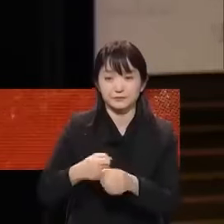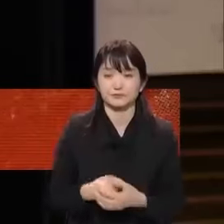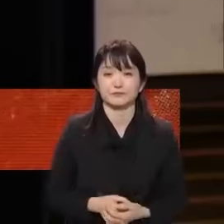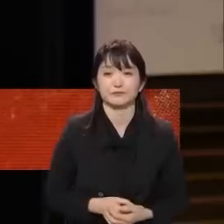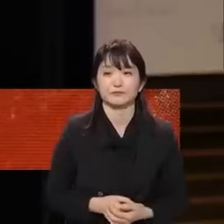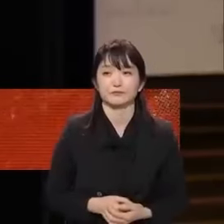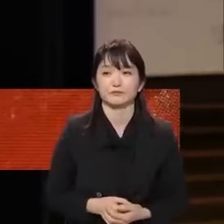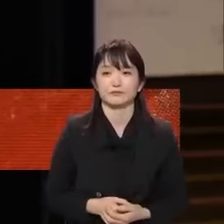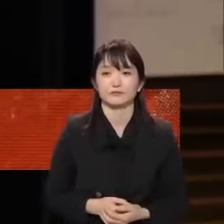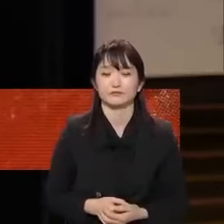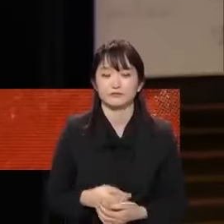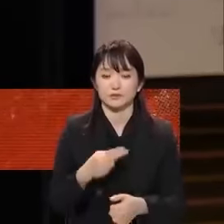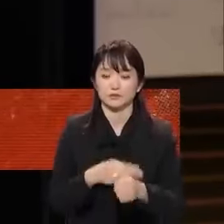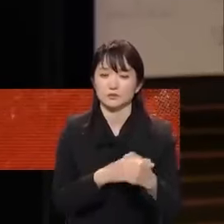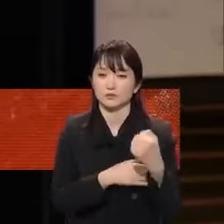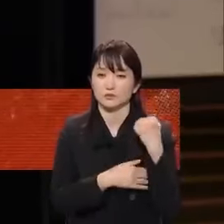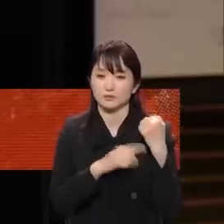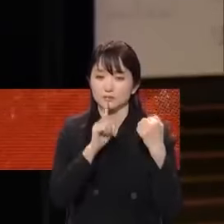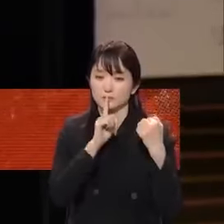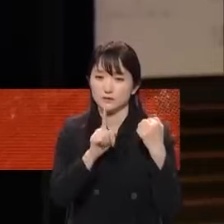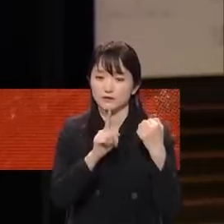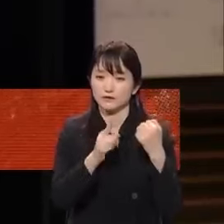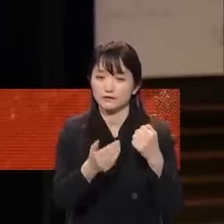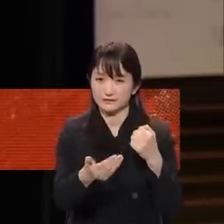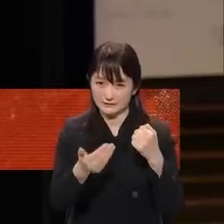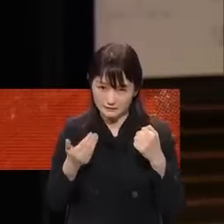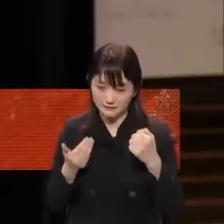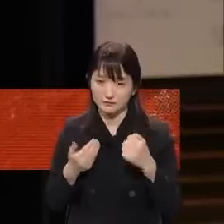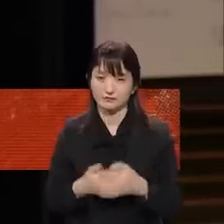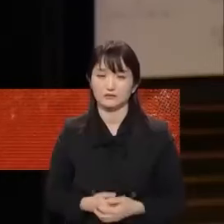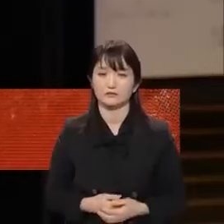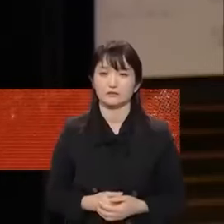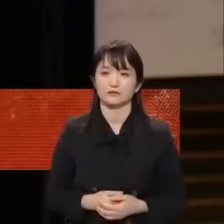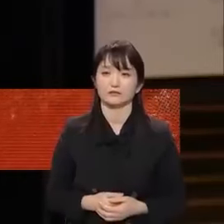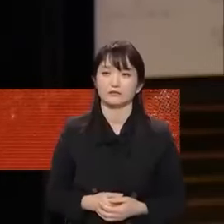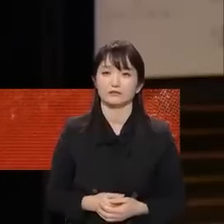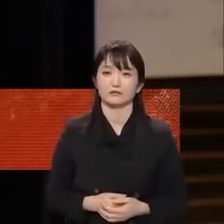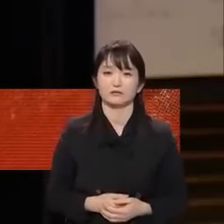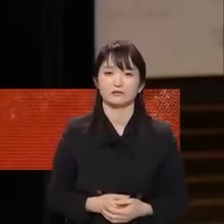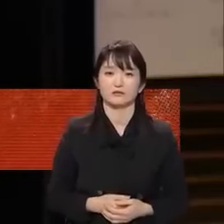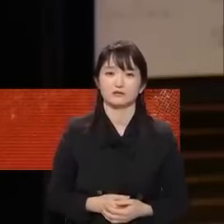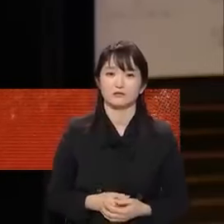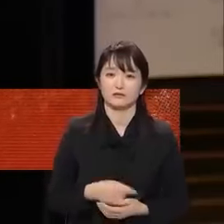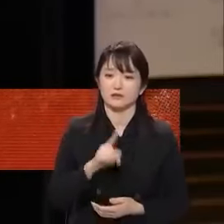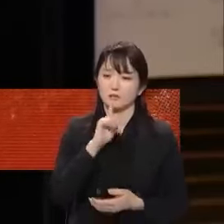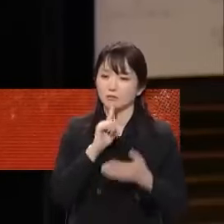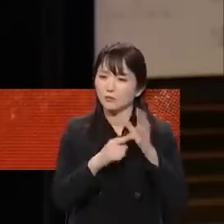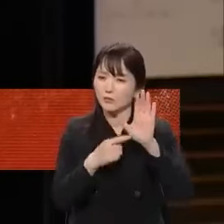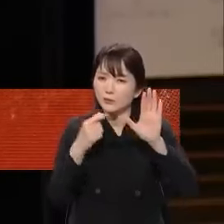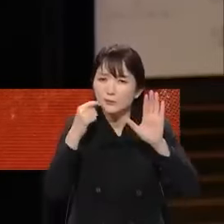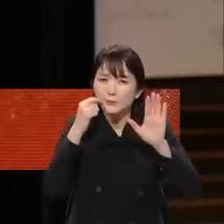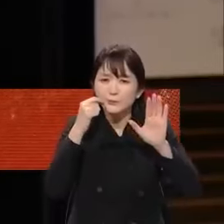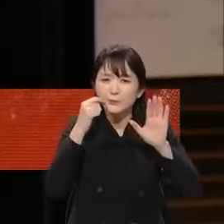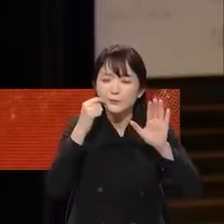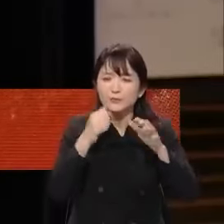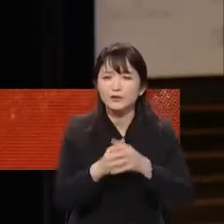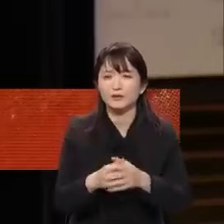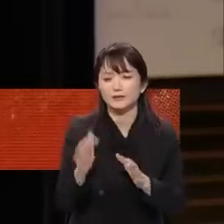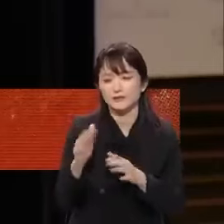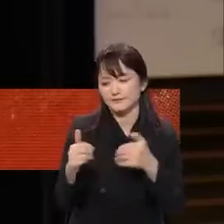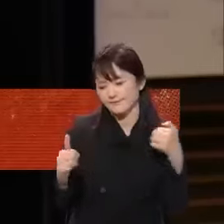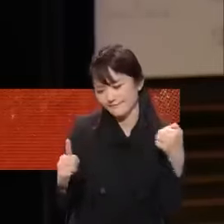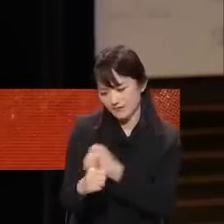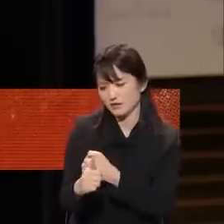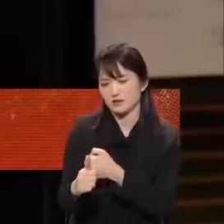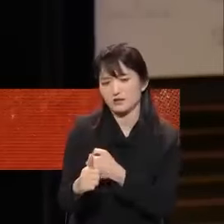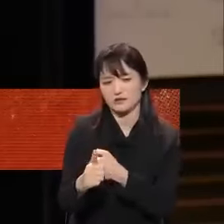뭐 얘기를 하기 전에 상당히 말할 수 없는 그런 폭력을 행사하는 그런 선생님이 아닌가 납득하기